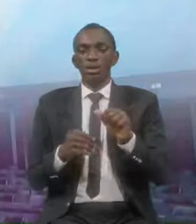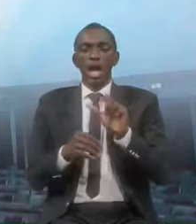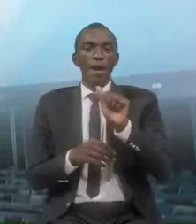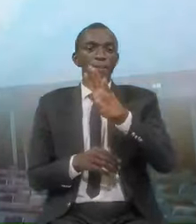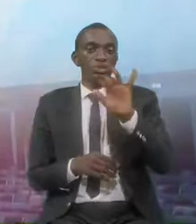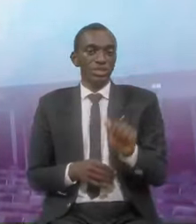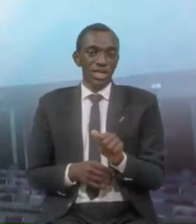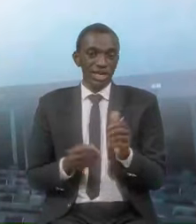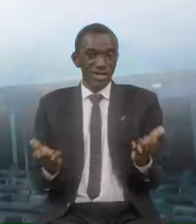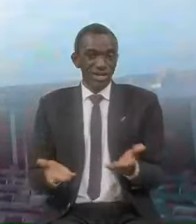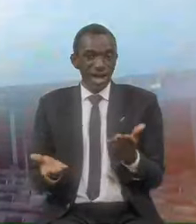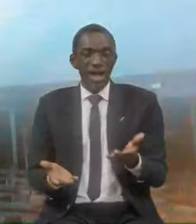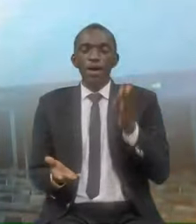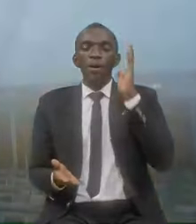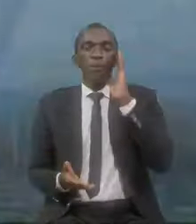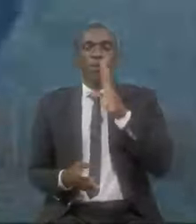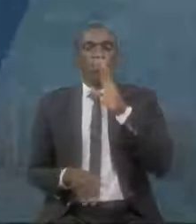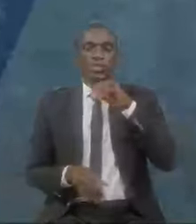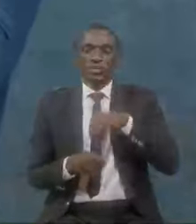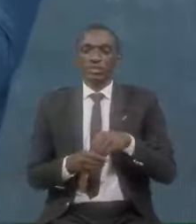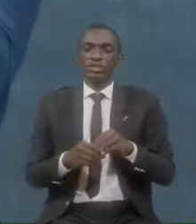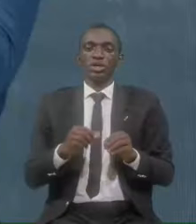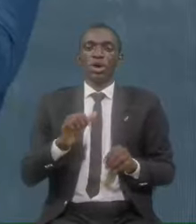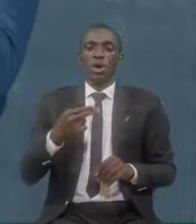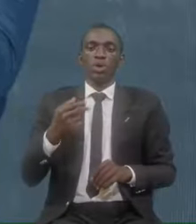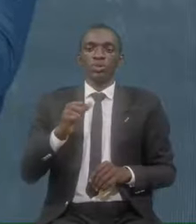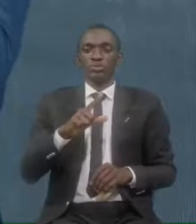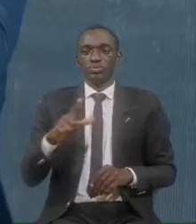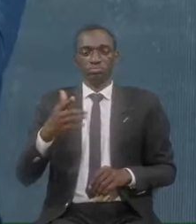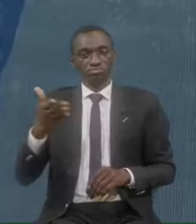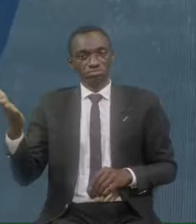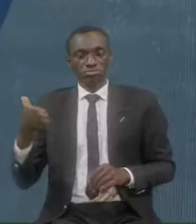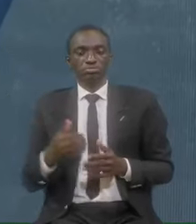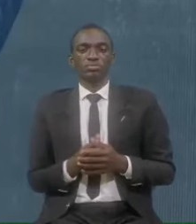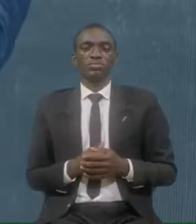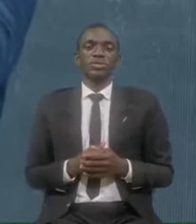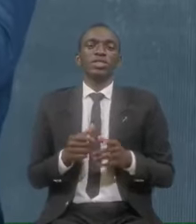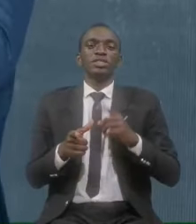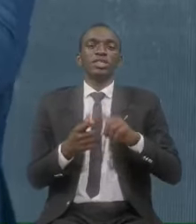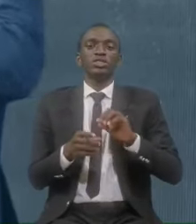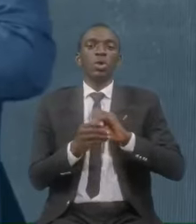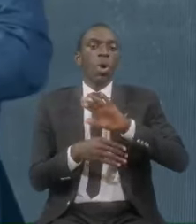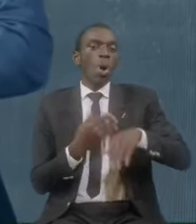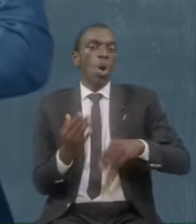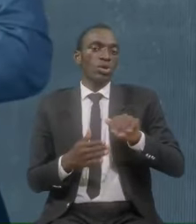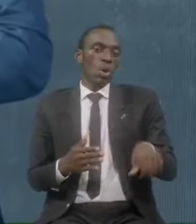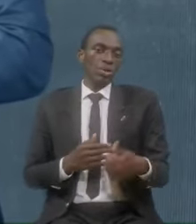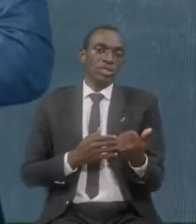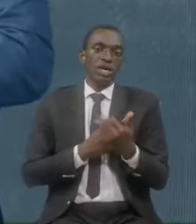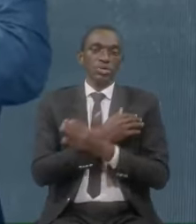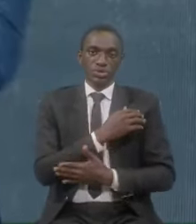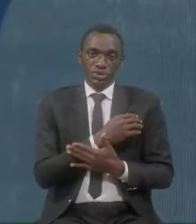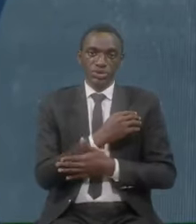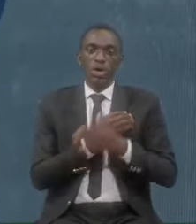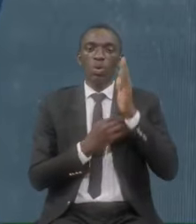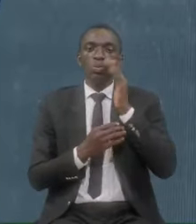to my right hand, all and also in all nations, regions, and